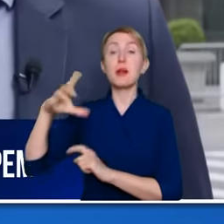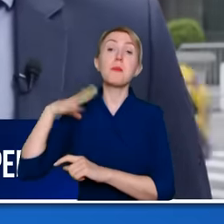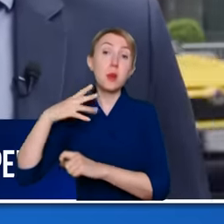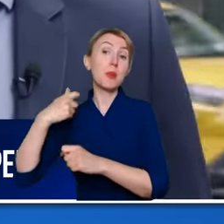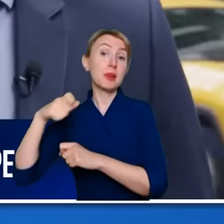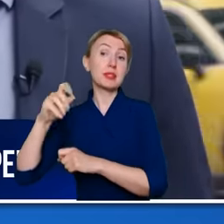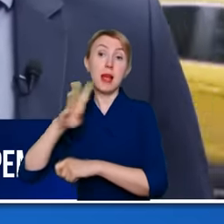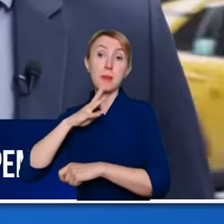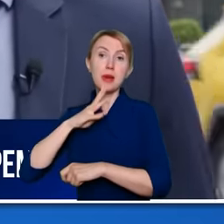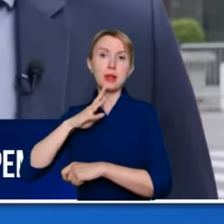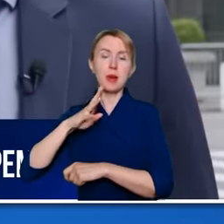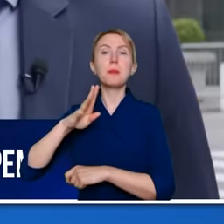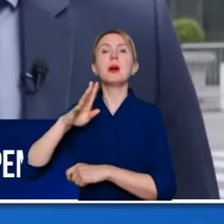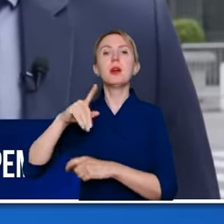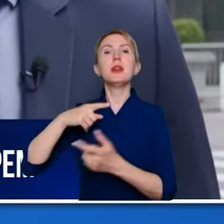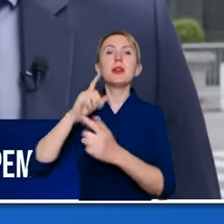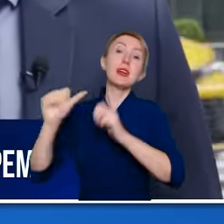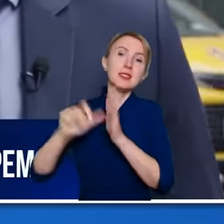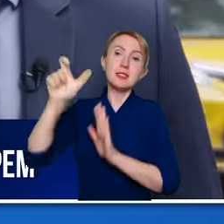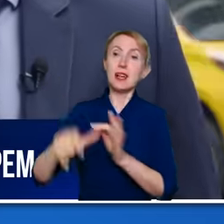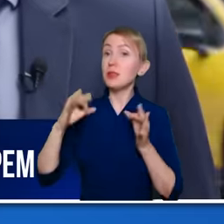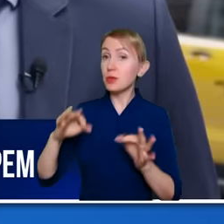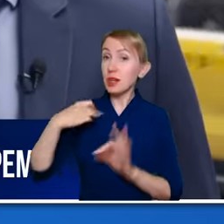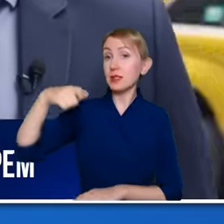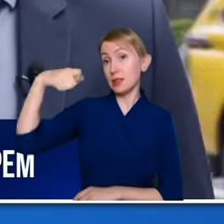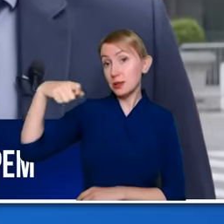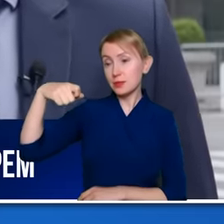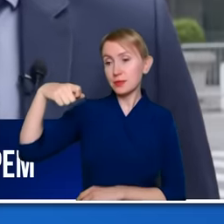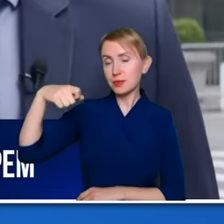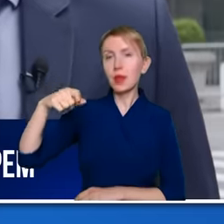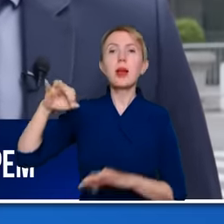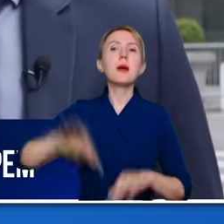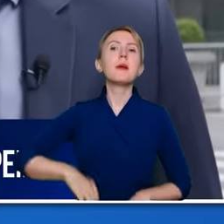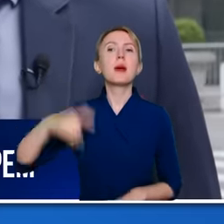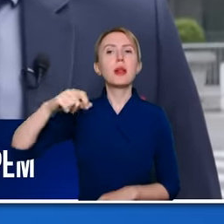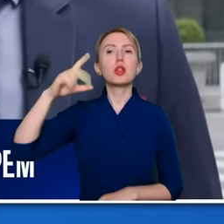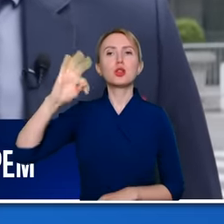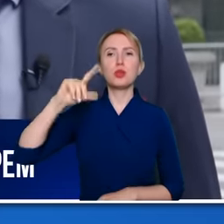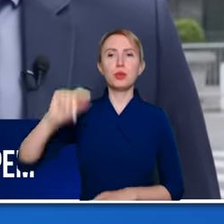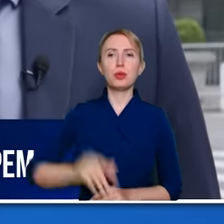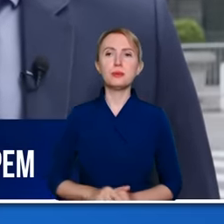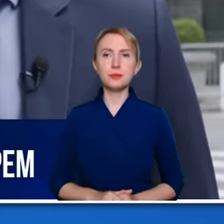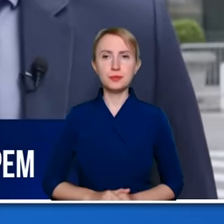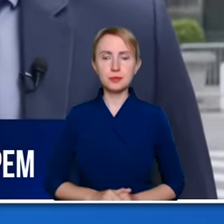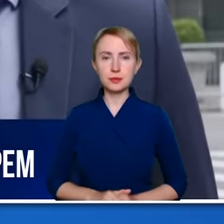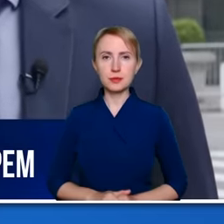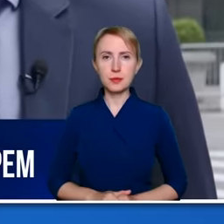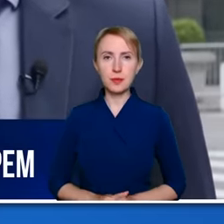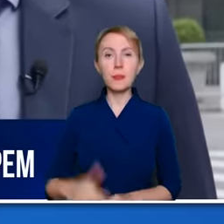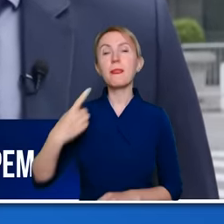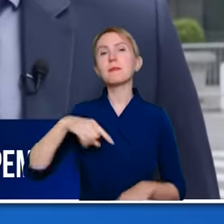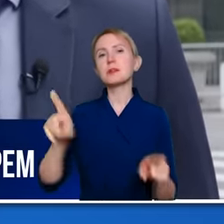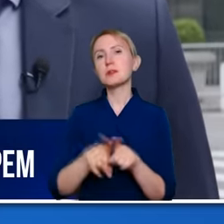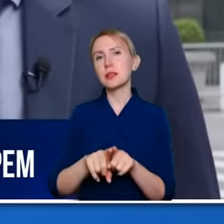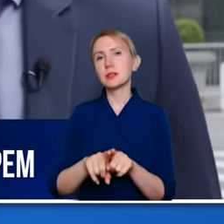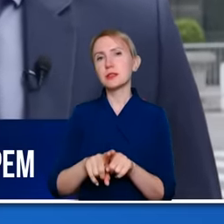Stanów Zjednoczonych i kandydatem, w tej chwili liderem sondaży, panem prezydentem Donaldem Trumpem. My oczywiście trzymamy